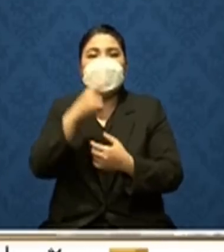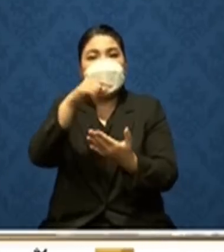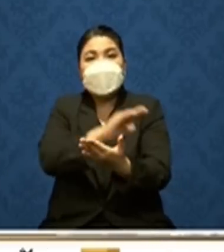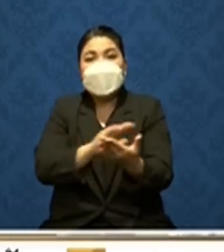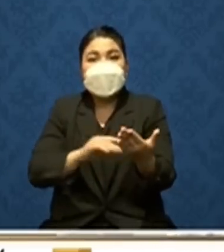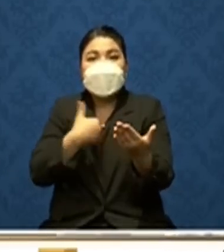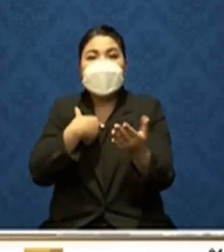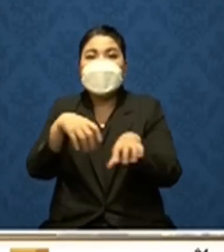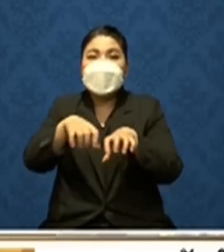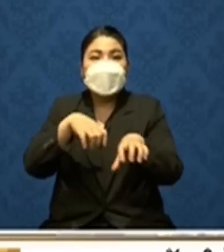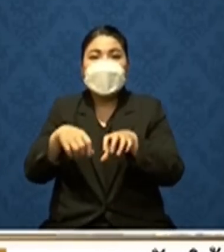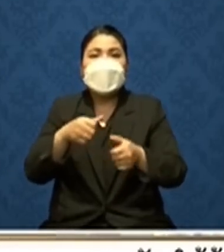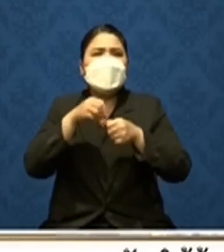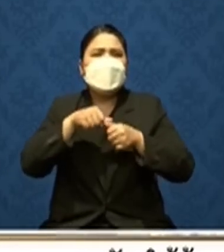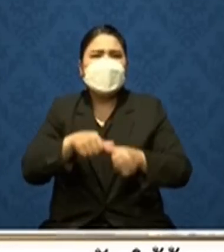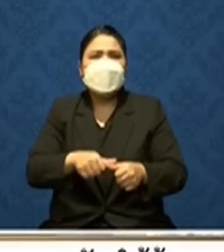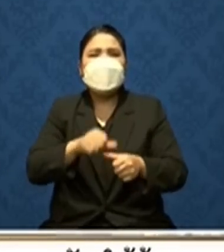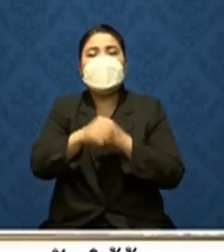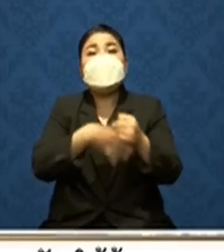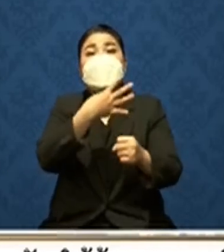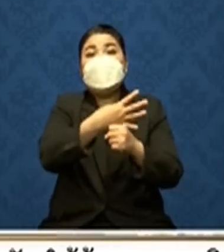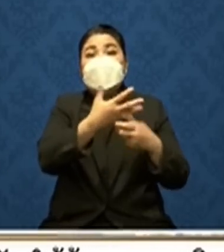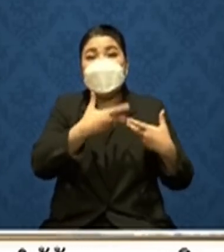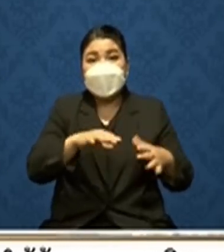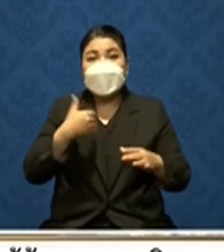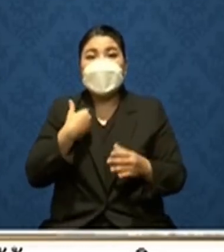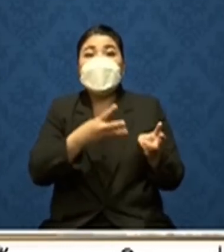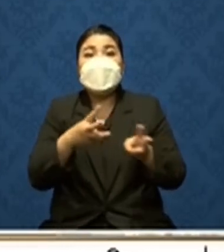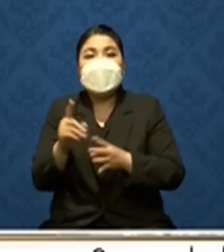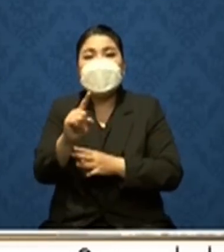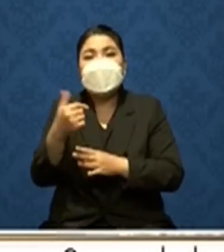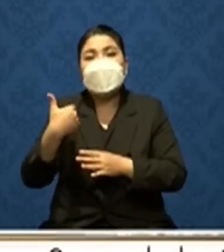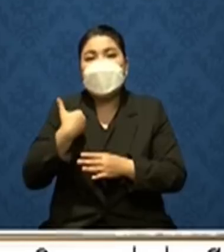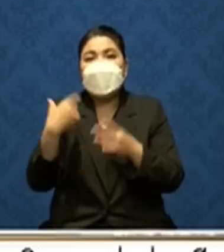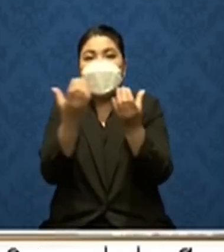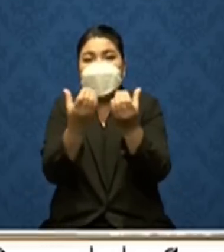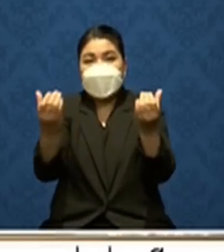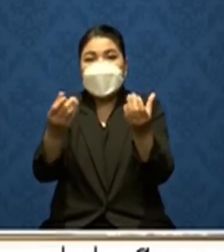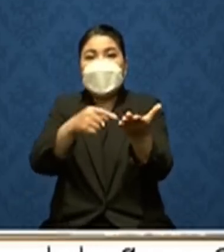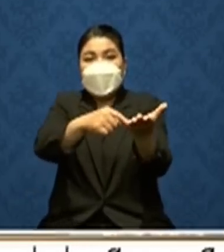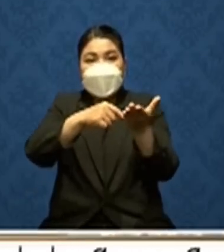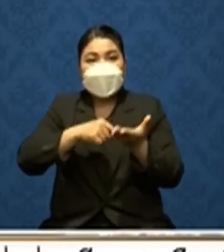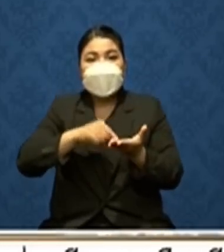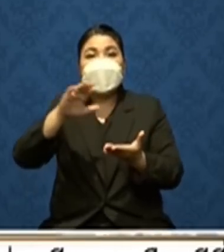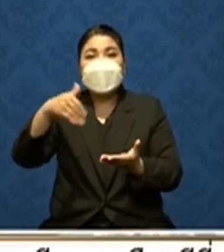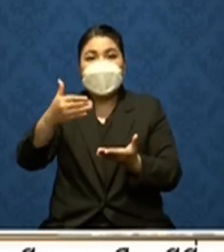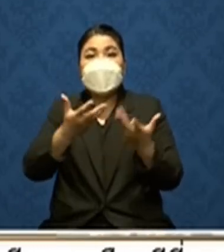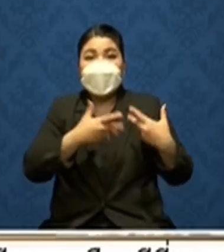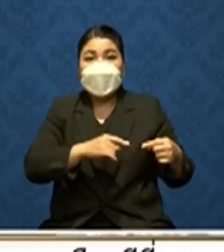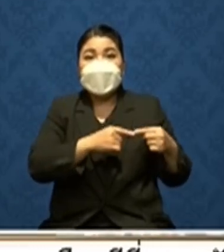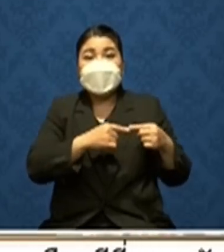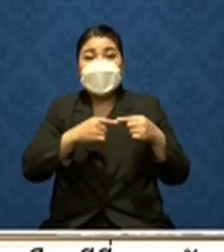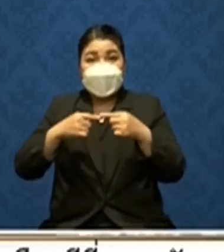การสืบทอดอำนาจคะโดยการยกร่างรัฐธรรมนูญเข้ามาดีและเข้าสู่